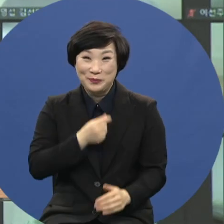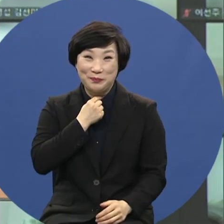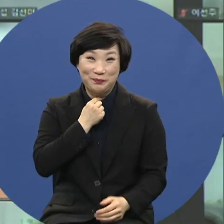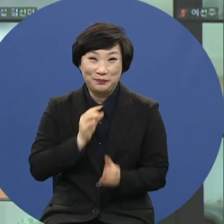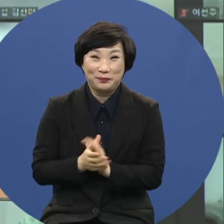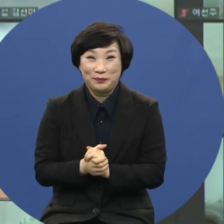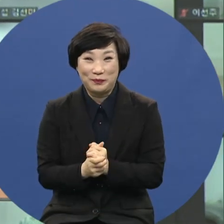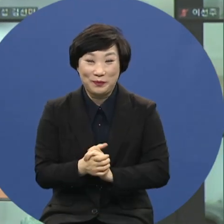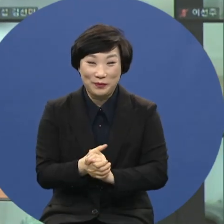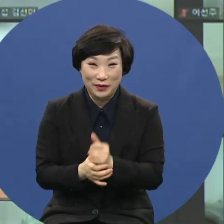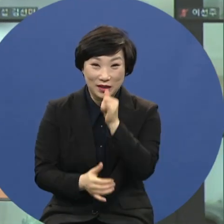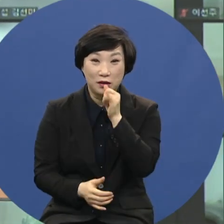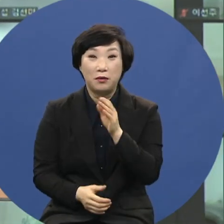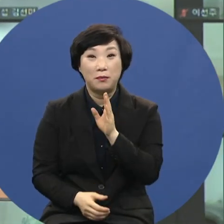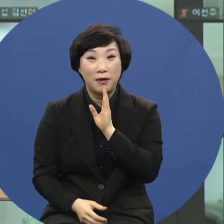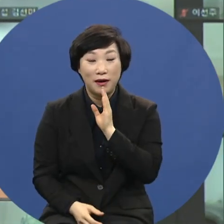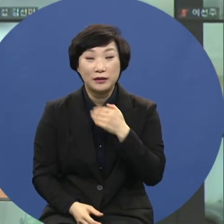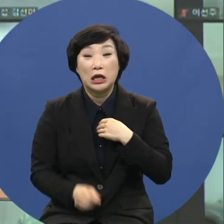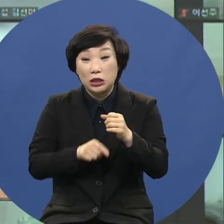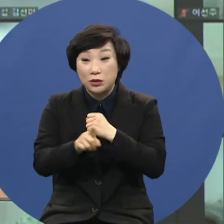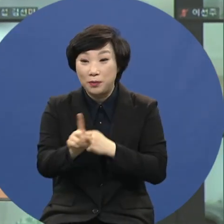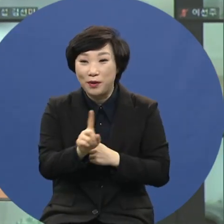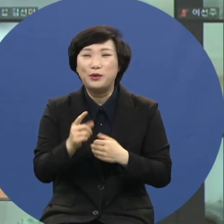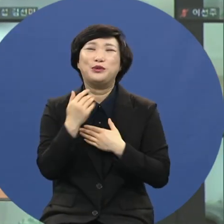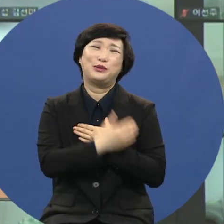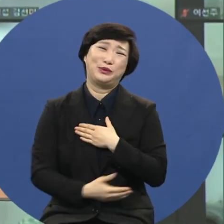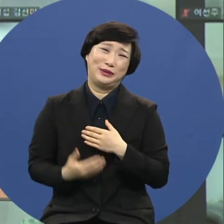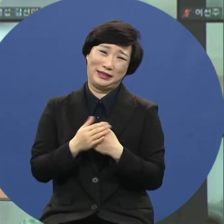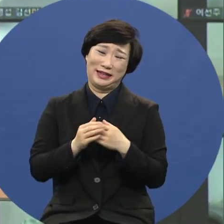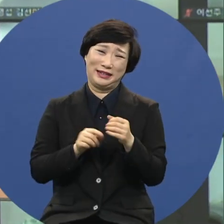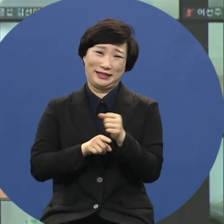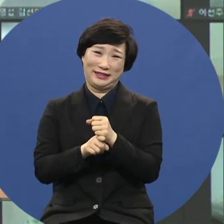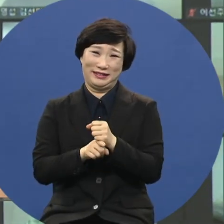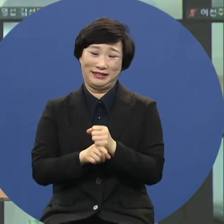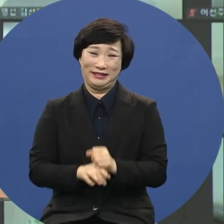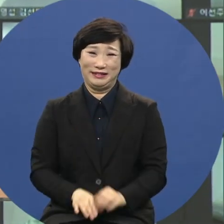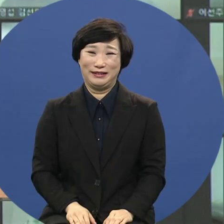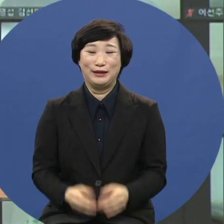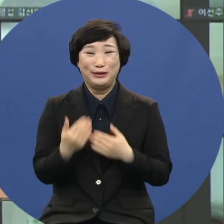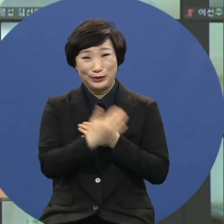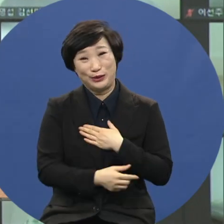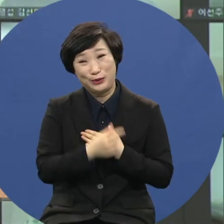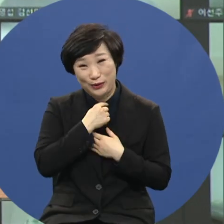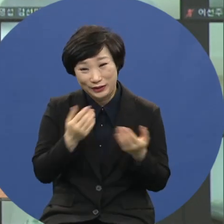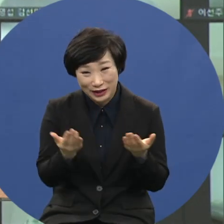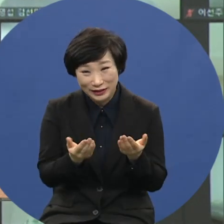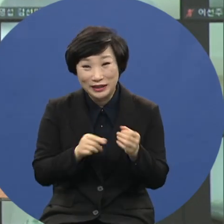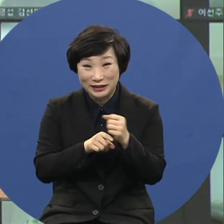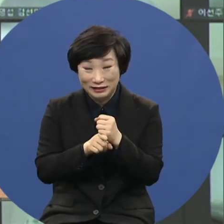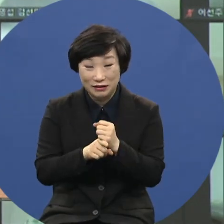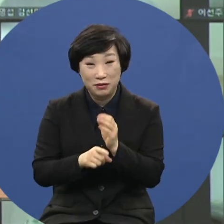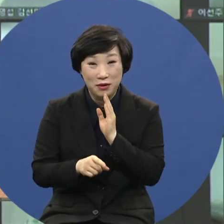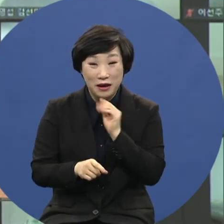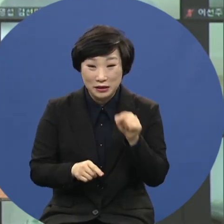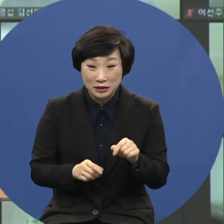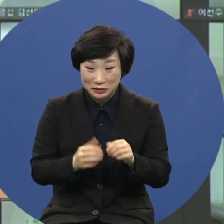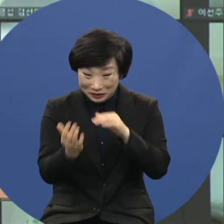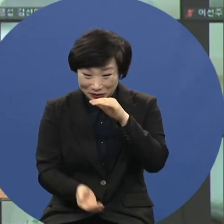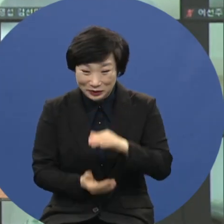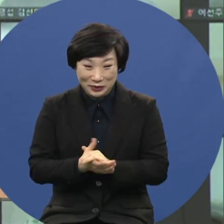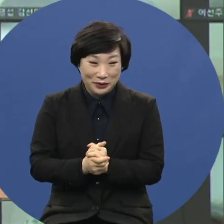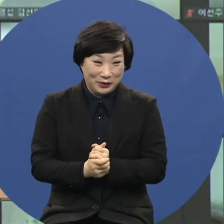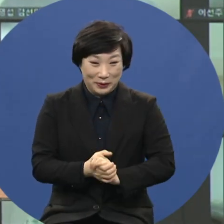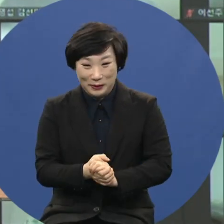원하잖아. 내 뜻이 무슨 뜻이요? 육신의 뜻. 육신이 원하는 뜻. 그것 좀